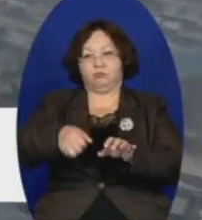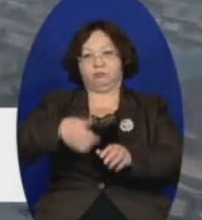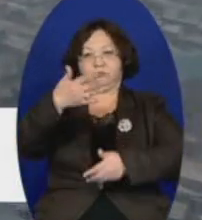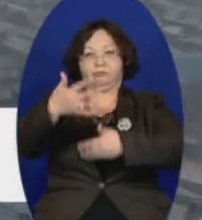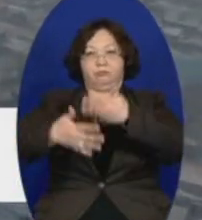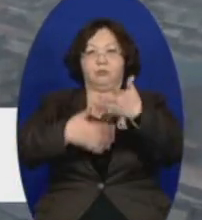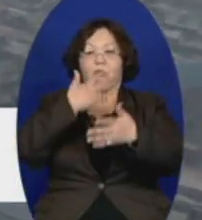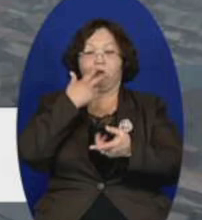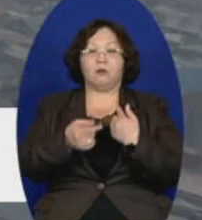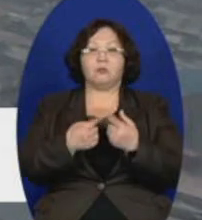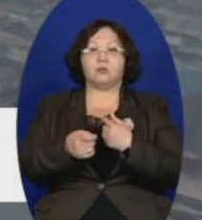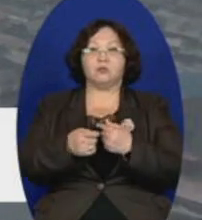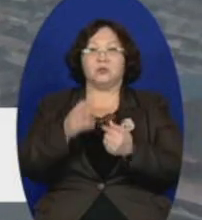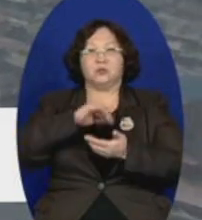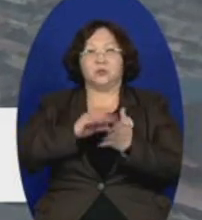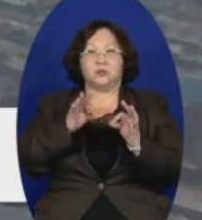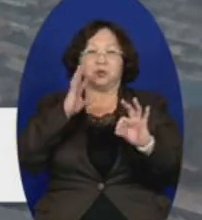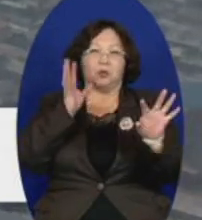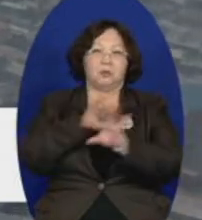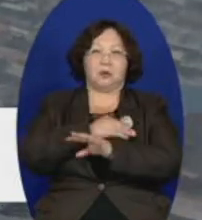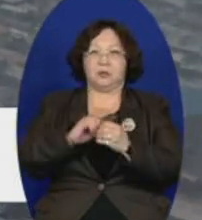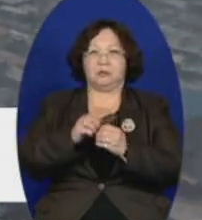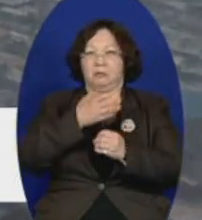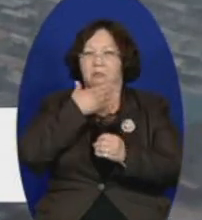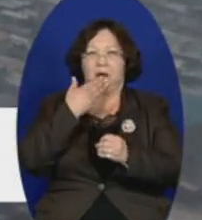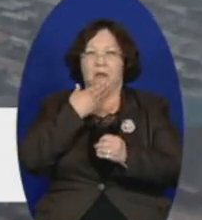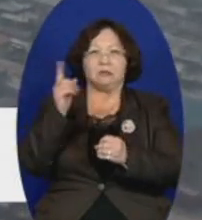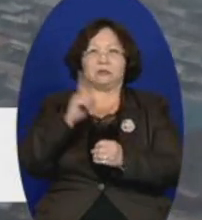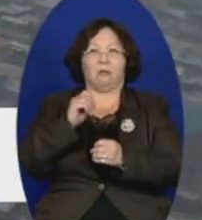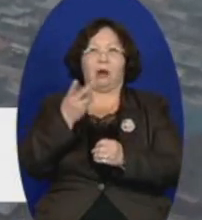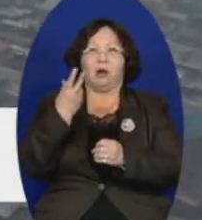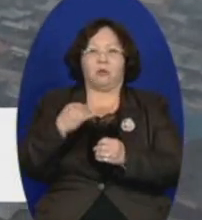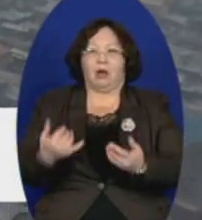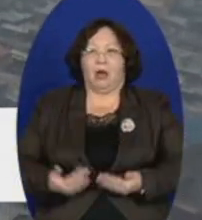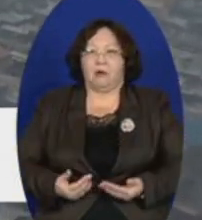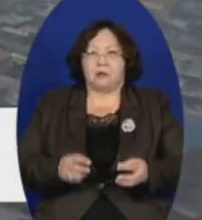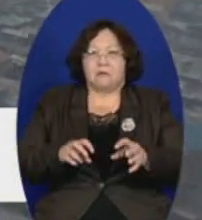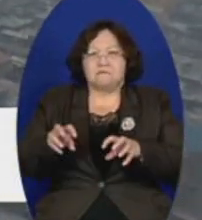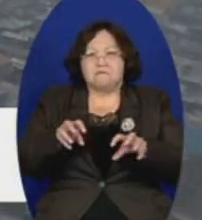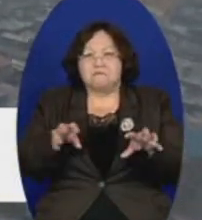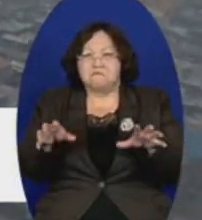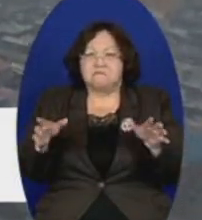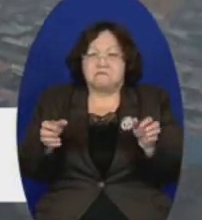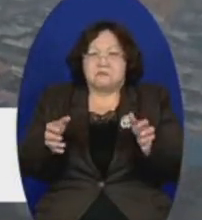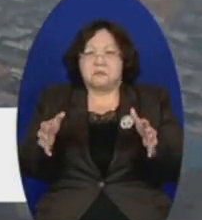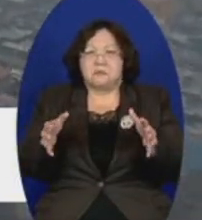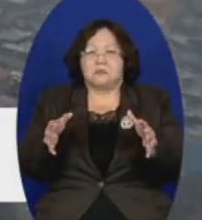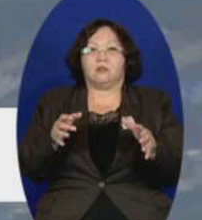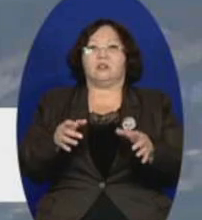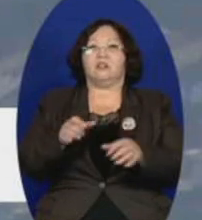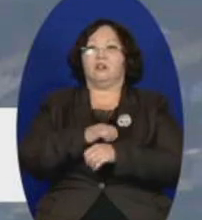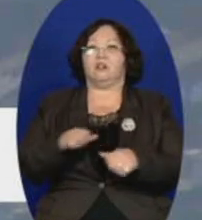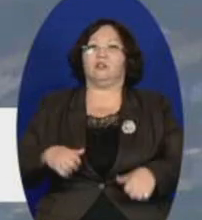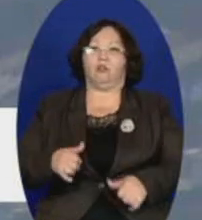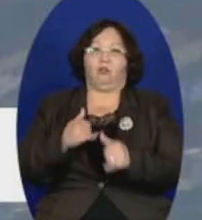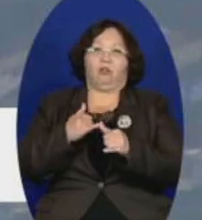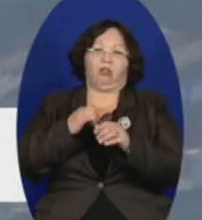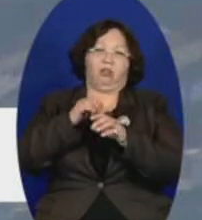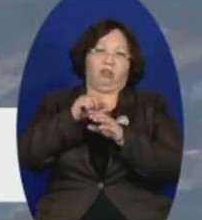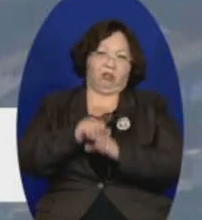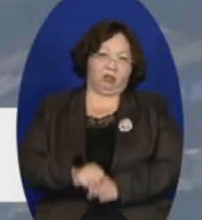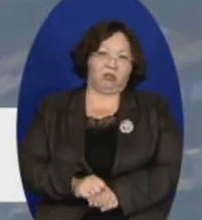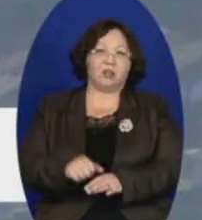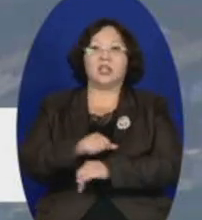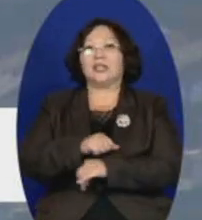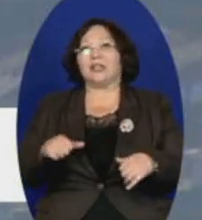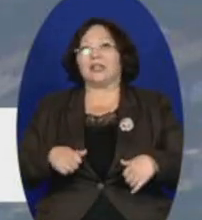зохион байгуулалтгүй өргөцөөр байгаа хот суурин хүн амын хит их нэвтрэлт энэ бүхний хор уршиг эрсдэл иргэдийн нуруунд ирдэг. Яг өнөөгийн нөхцөлд